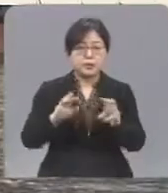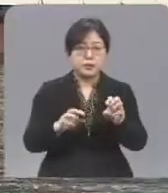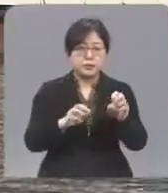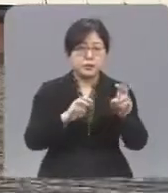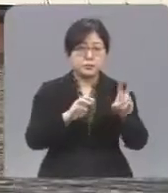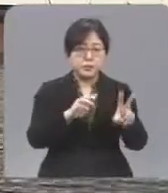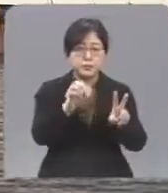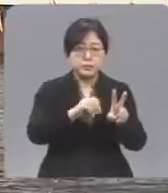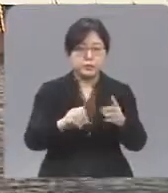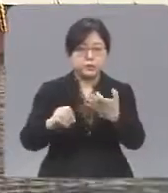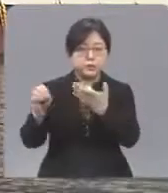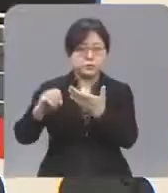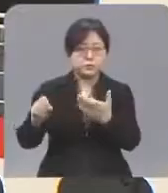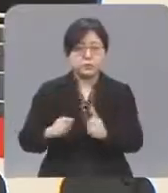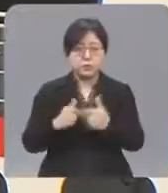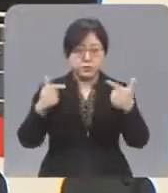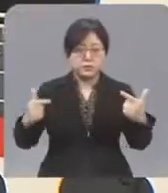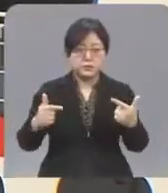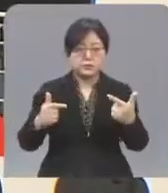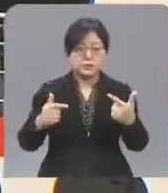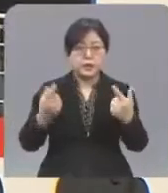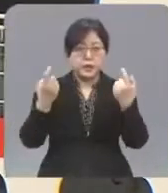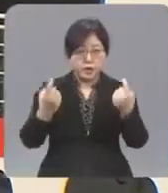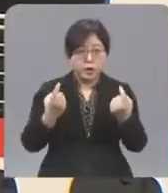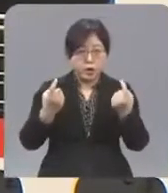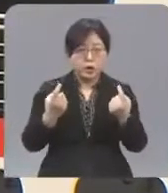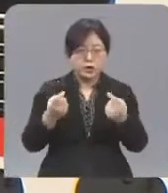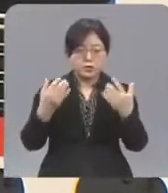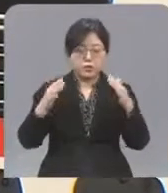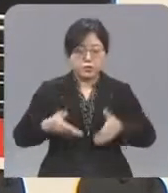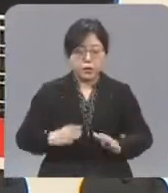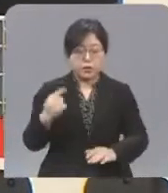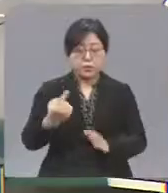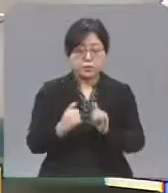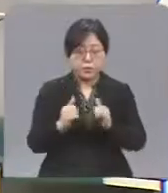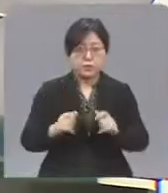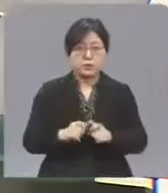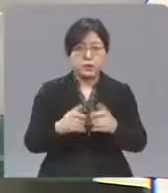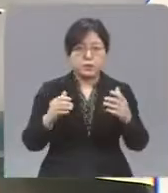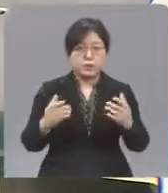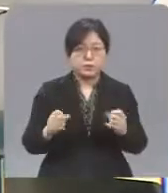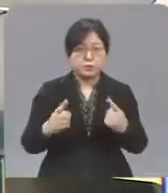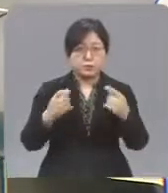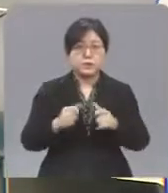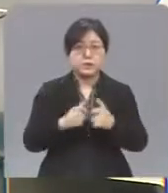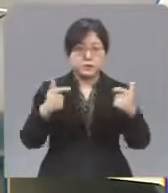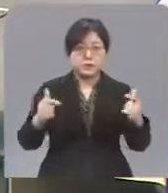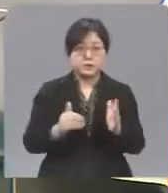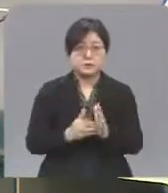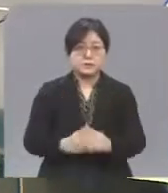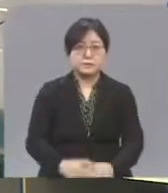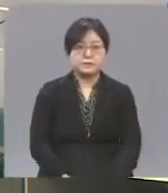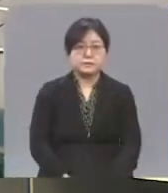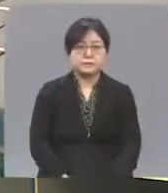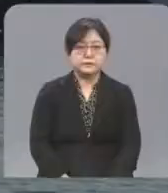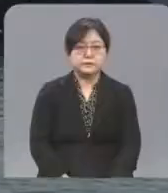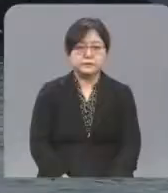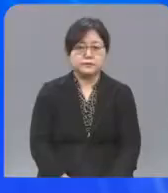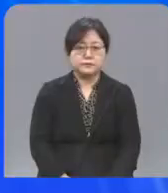32%와 19% 늘어나는 등 여행객과 귀성객이 모두 증가한 것으로 나타났습니다.